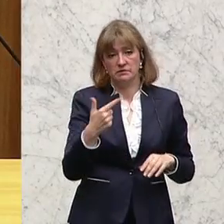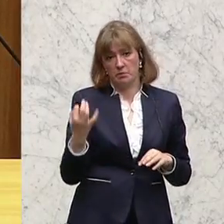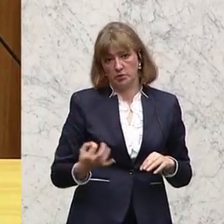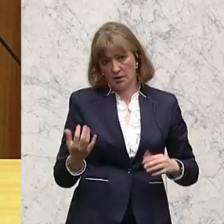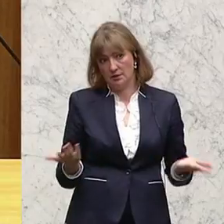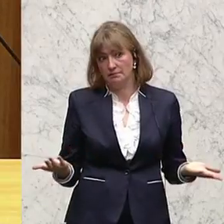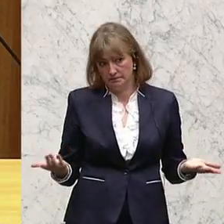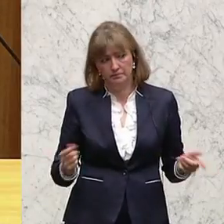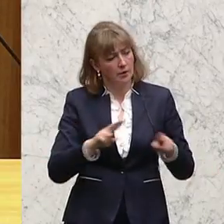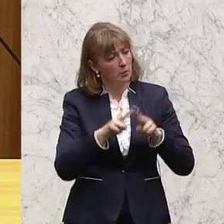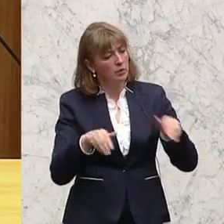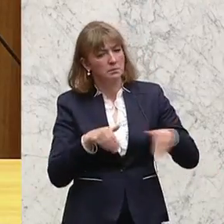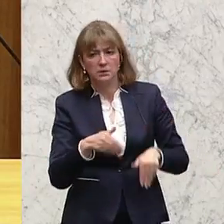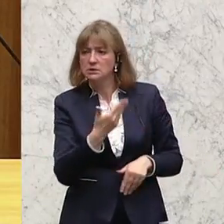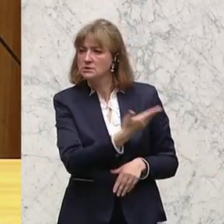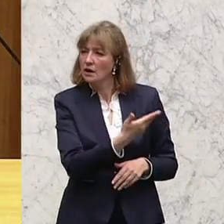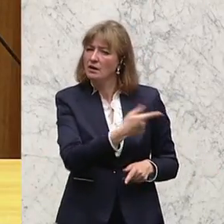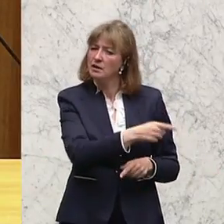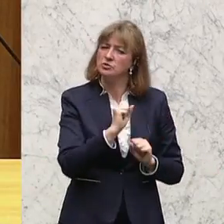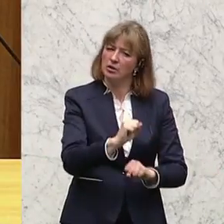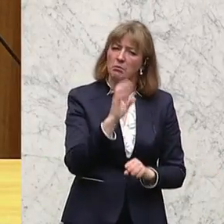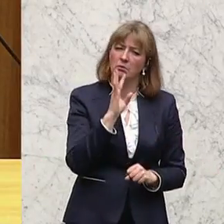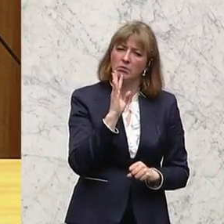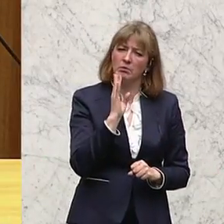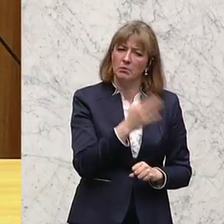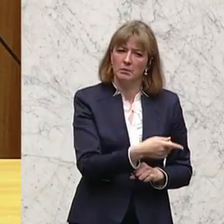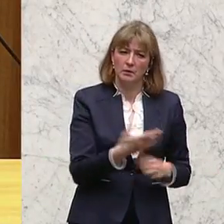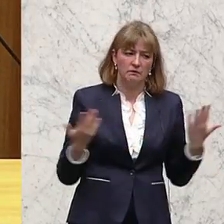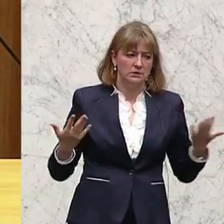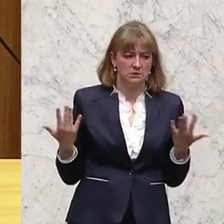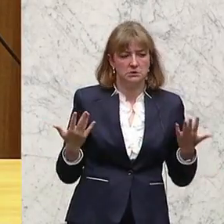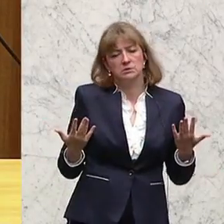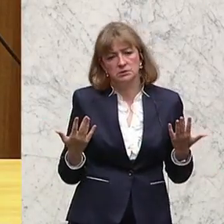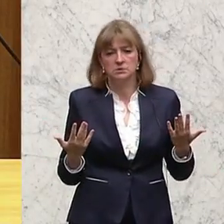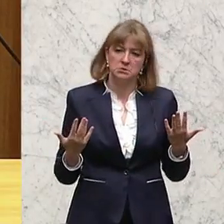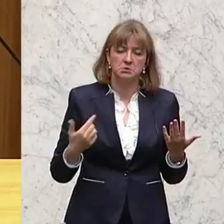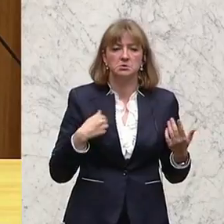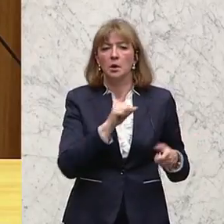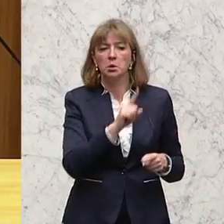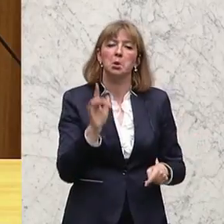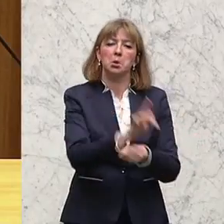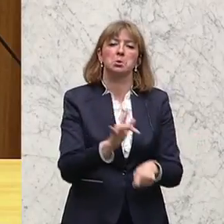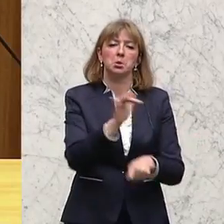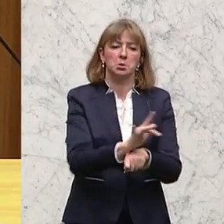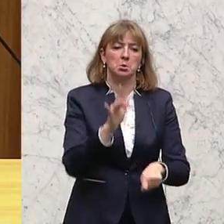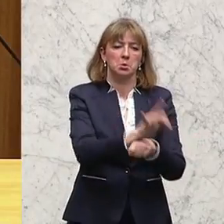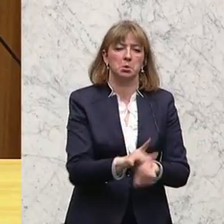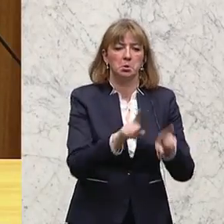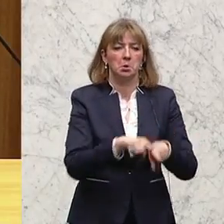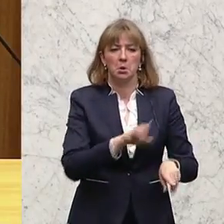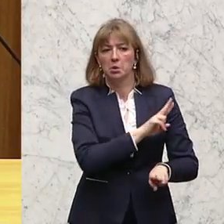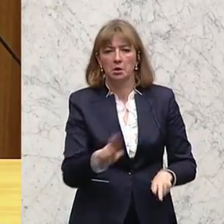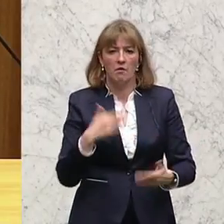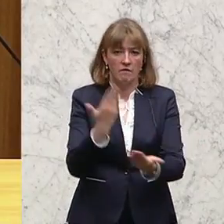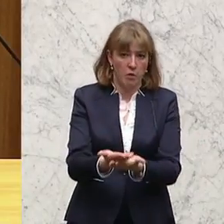24,2%. Und Herr Bundesminister, wenn Sie immer sagen, wir kritisieren nur, wir machen nie